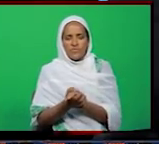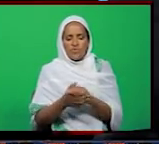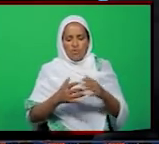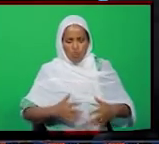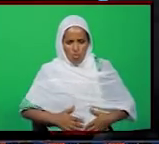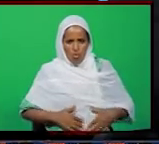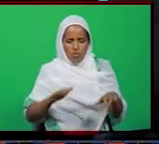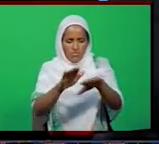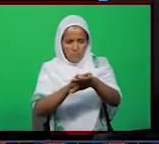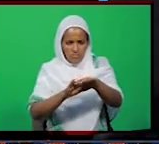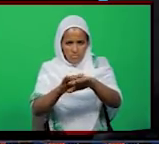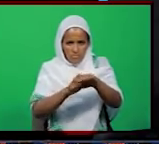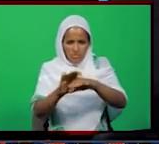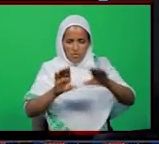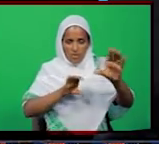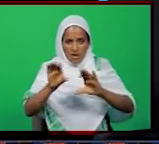ሆድ ብትዳስስ